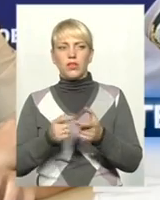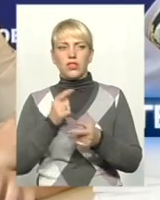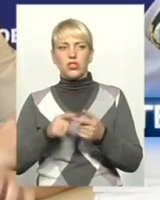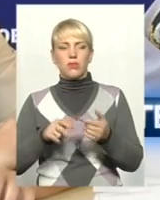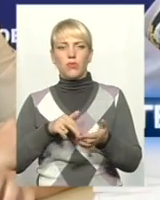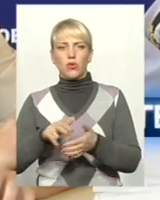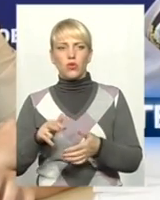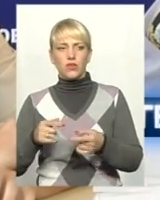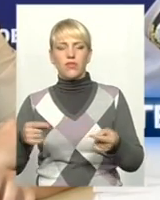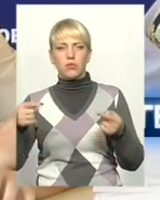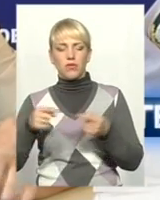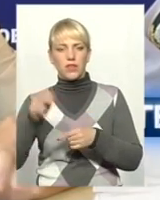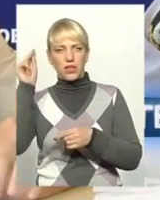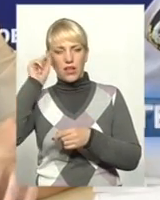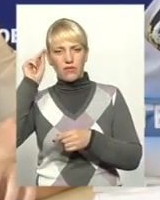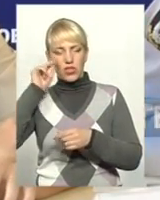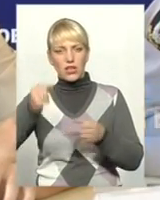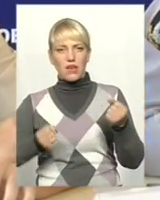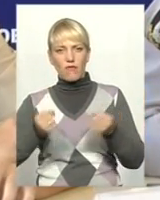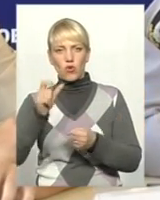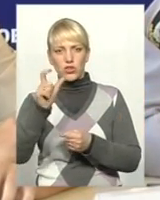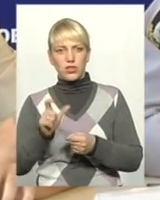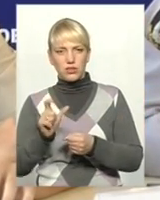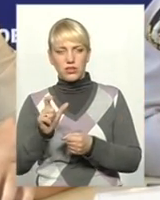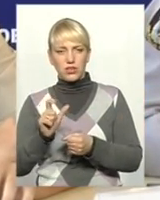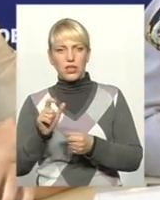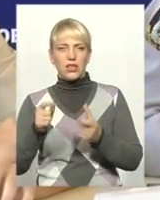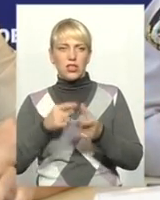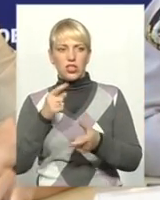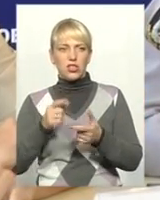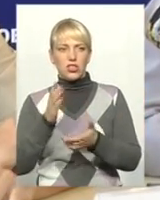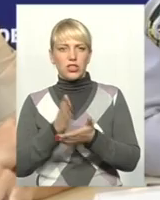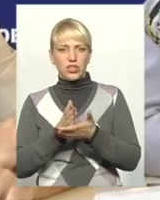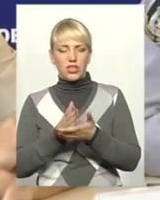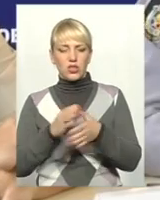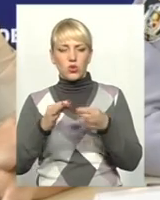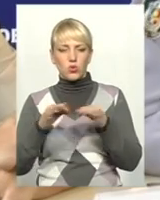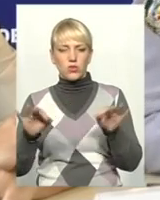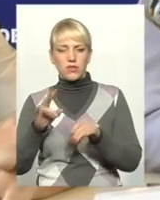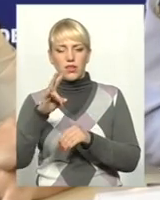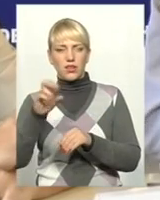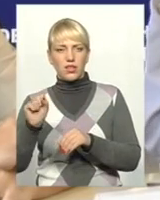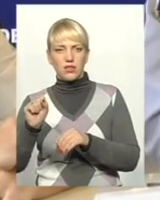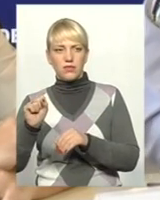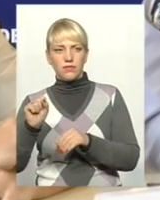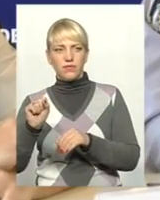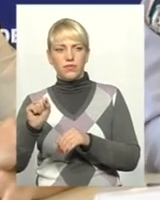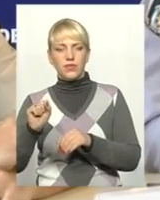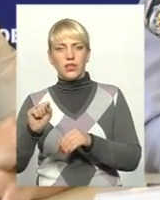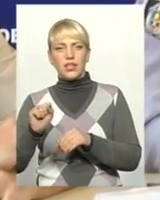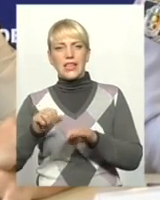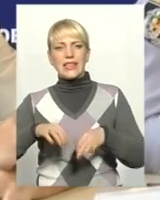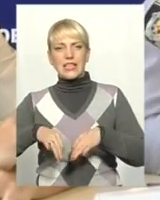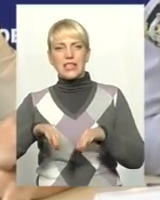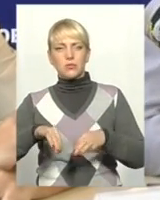проходив відповідне навчання водій, і чи є дозвіл на безпосередньо